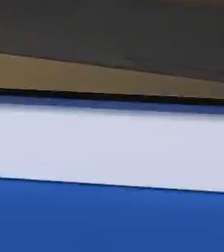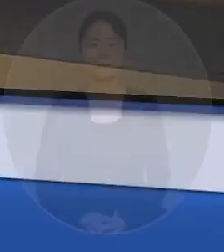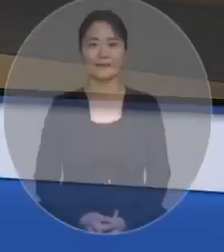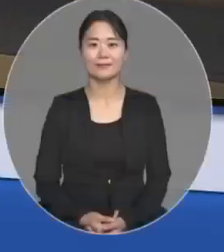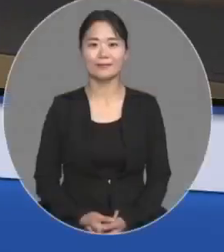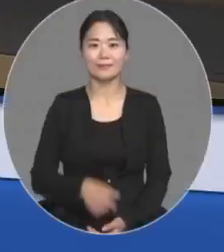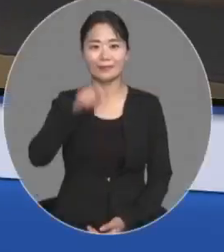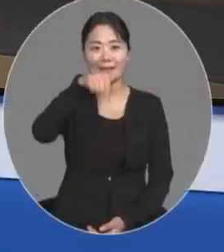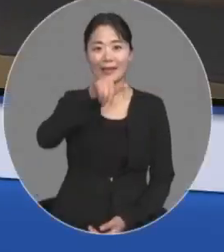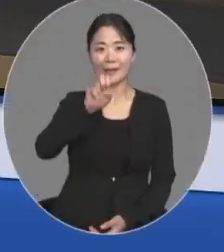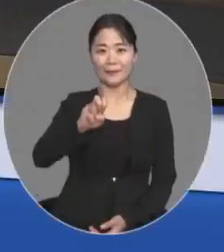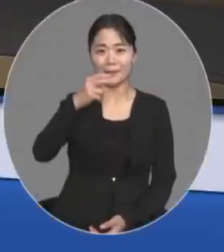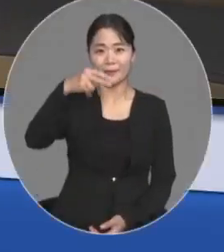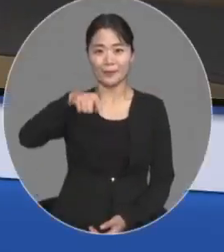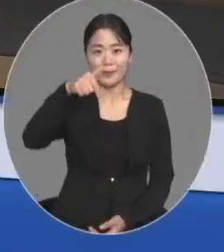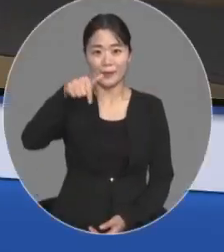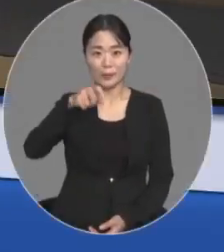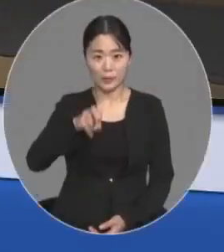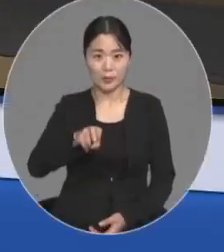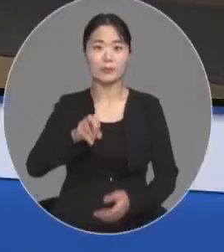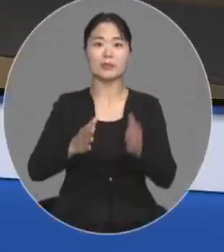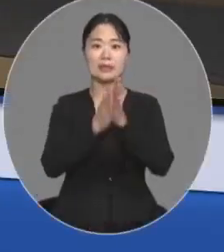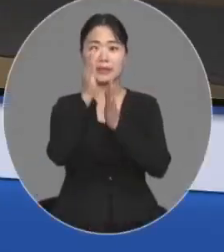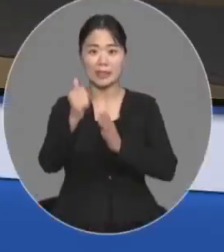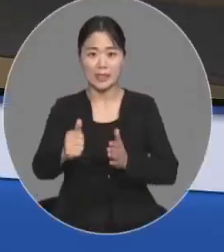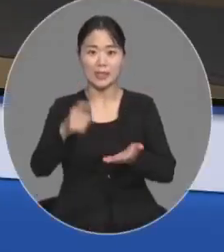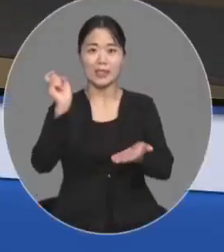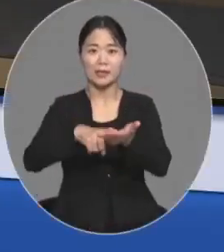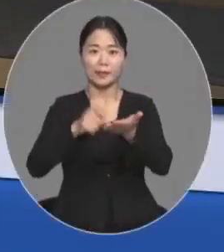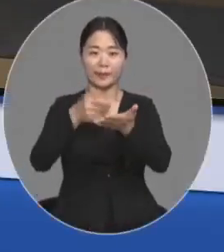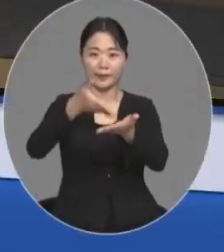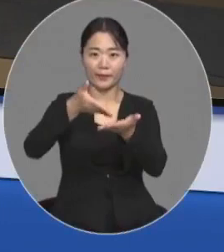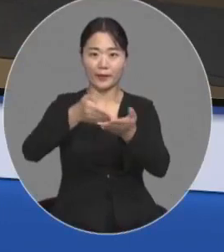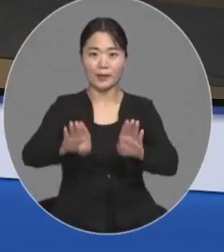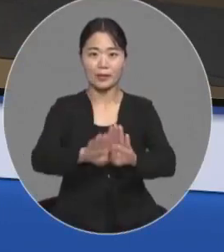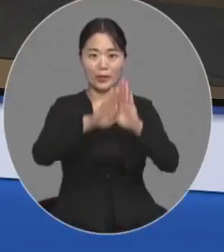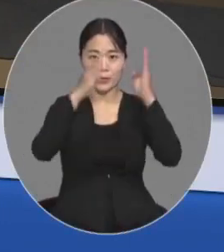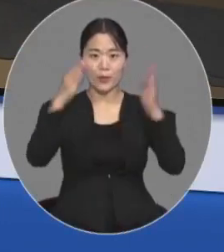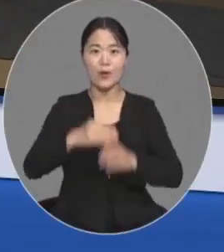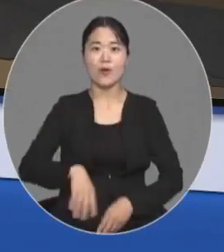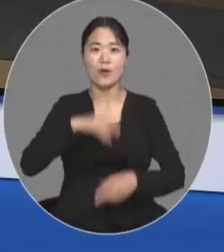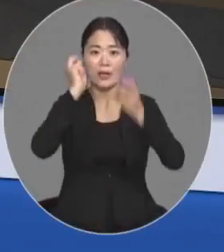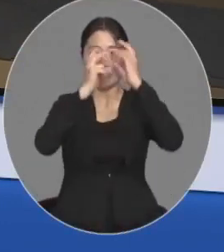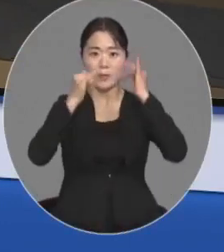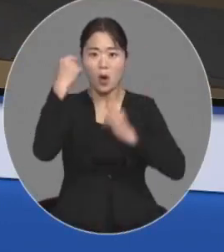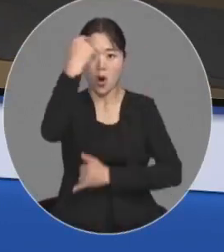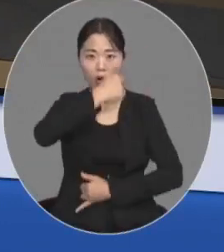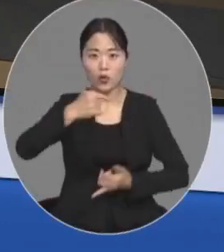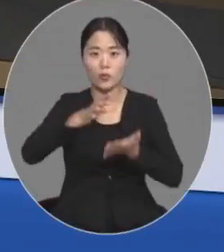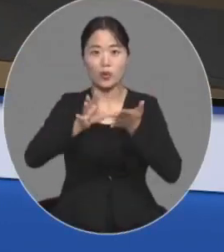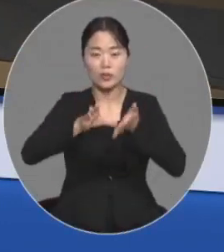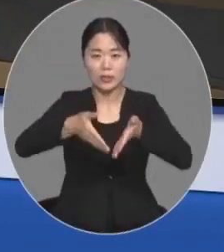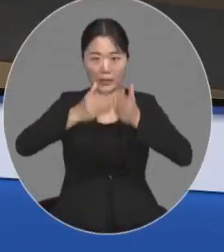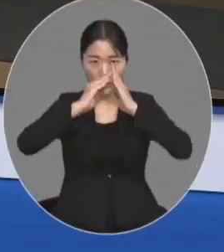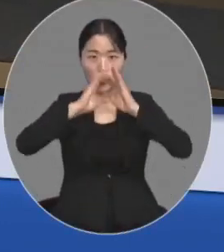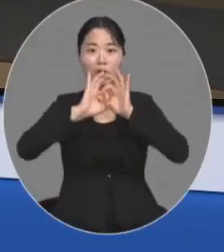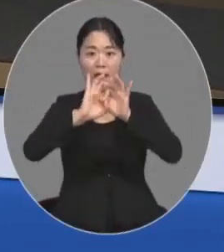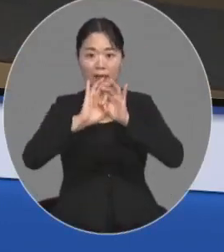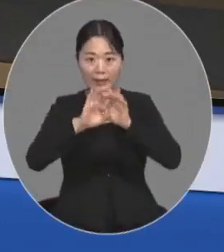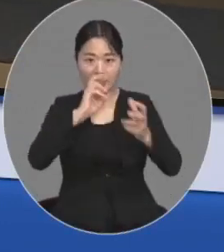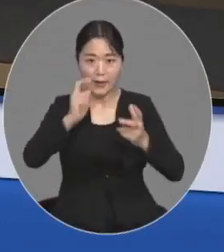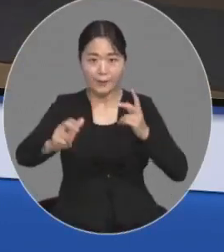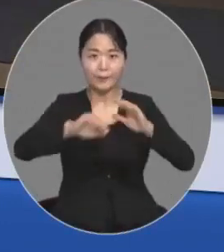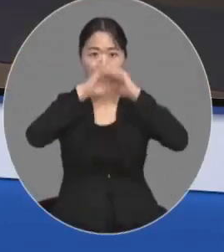김두겸 울산시장이 긴급 기자회견을 열고 기업인 대형 조형물 설치 사업을 전면 철회하겠다고